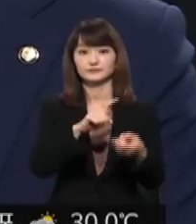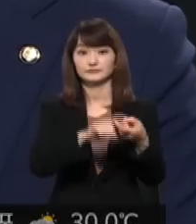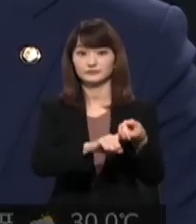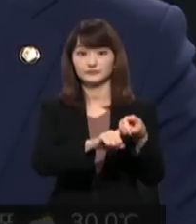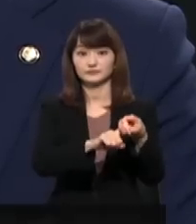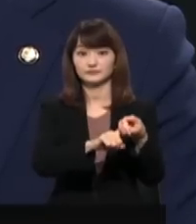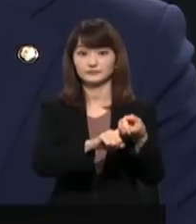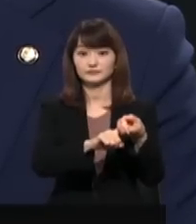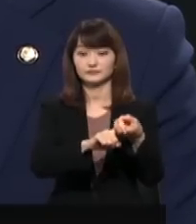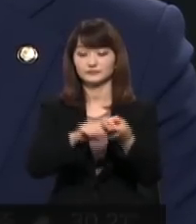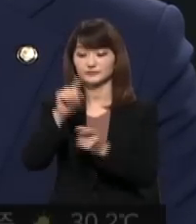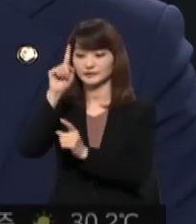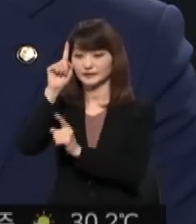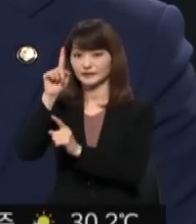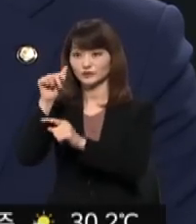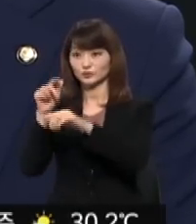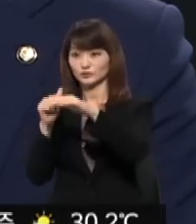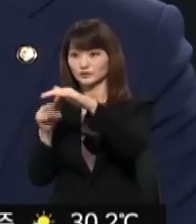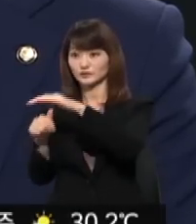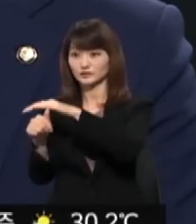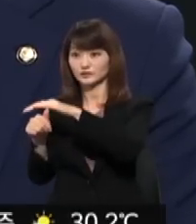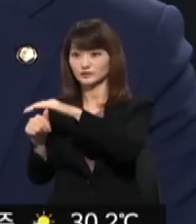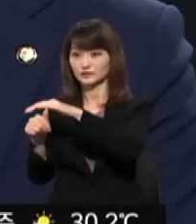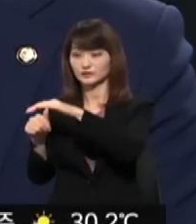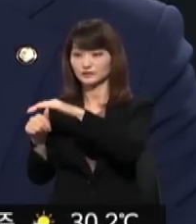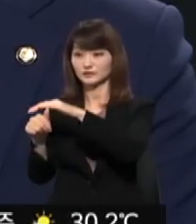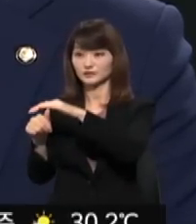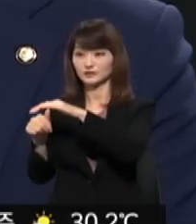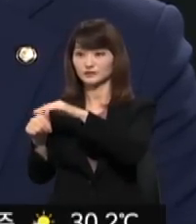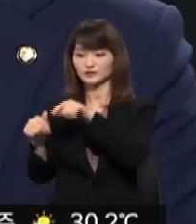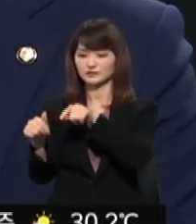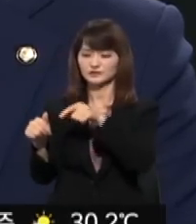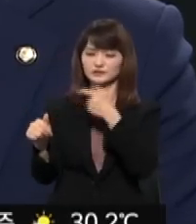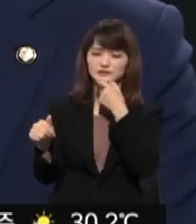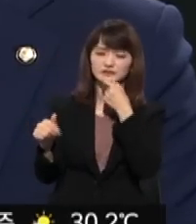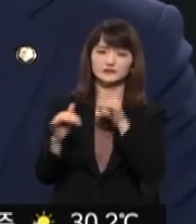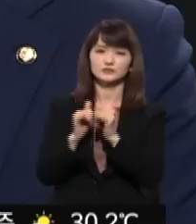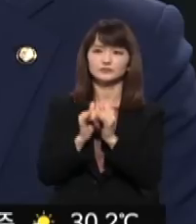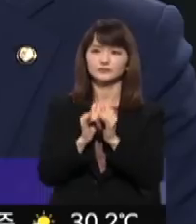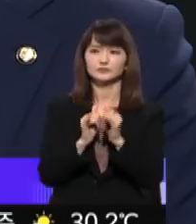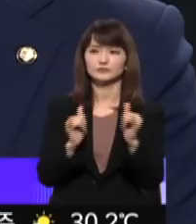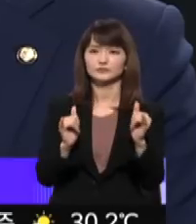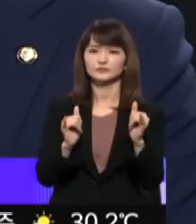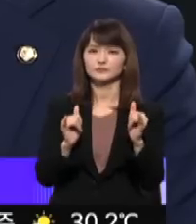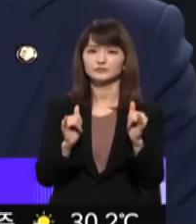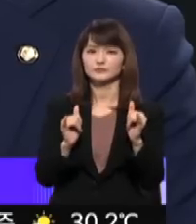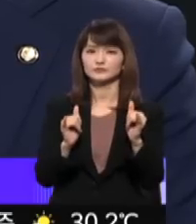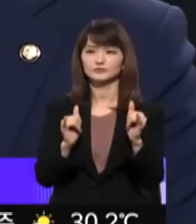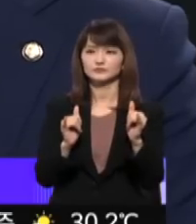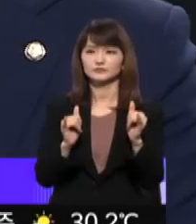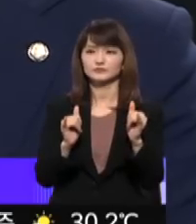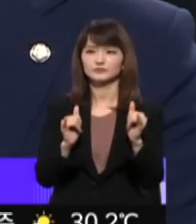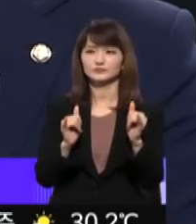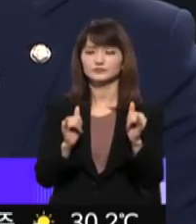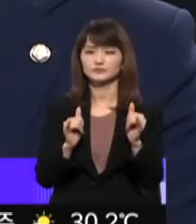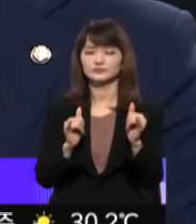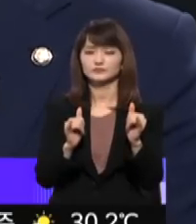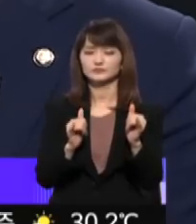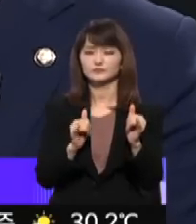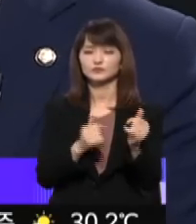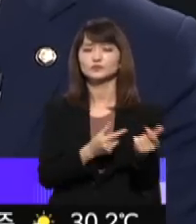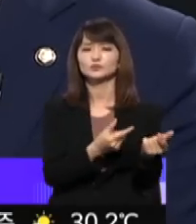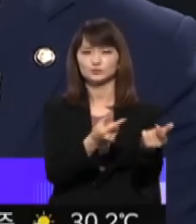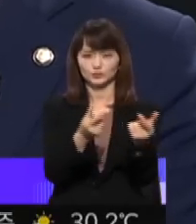이준석 대표랑 척을 진 분들 이두석 대표를 싫어하는 분들의 공통적으로 흐르는 기류인 건 같긴 해요